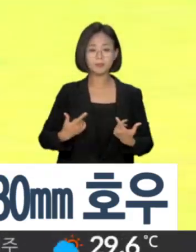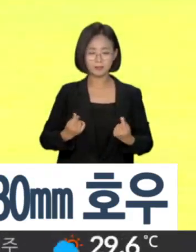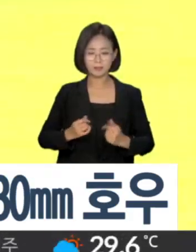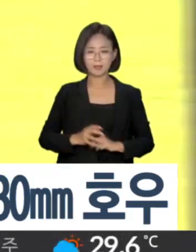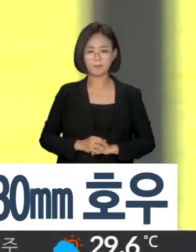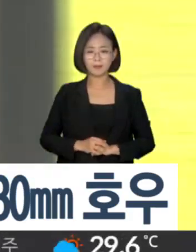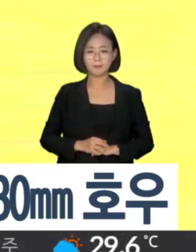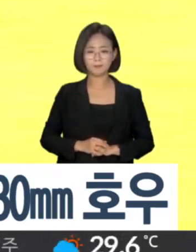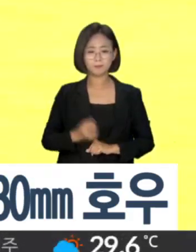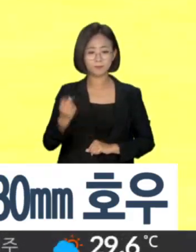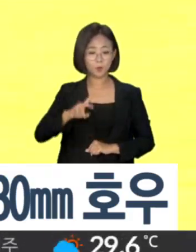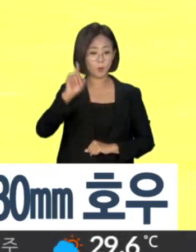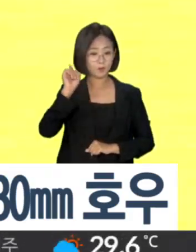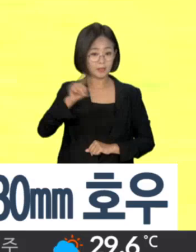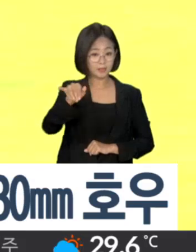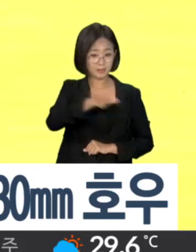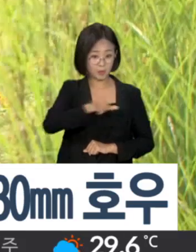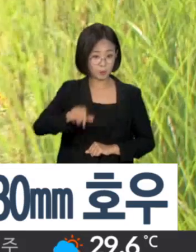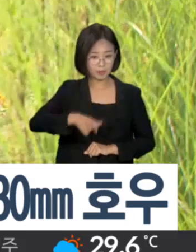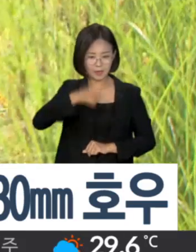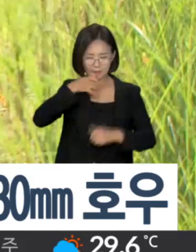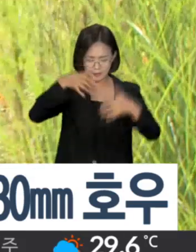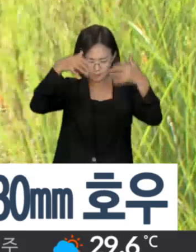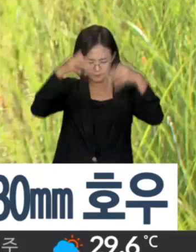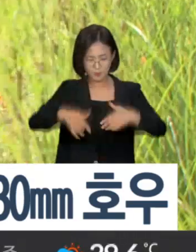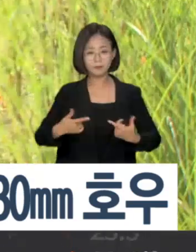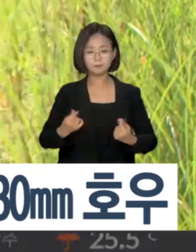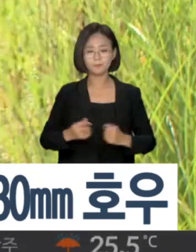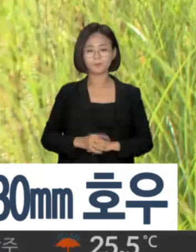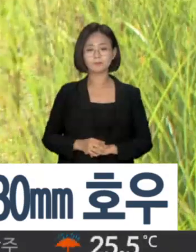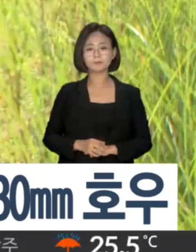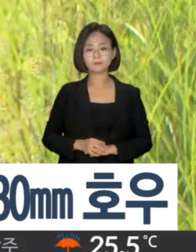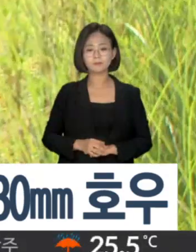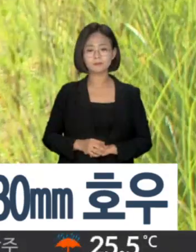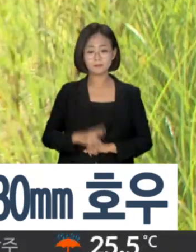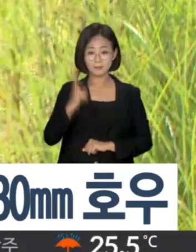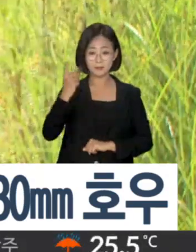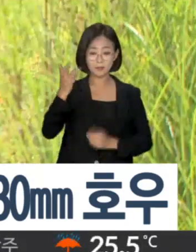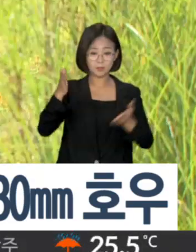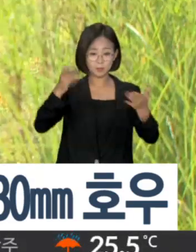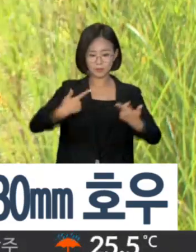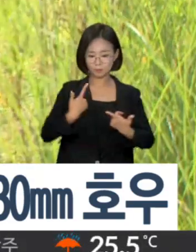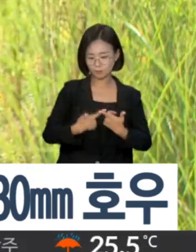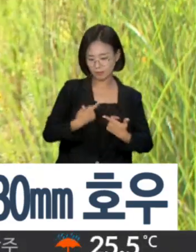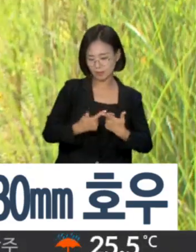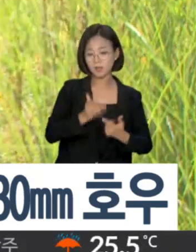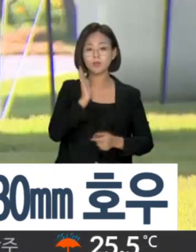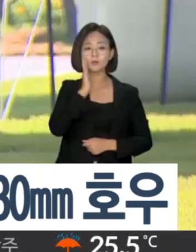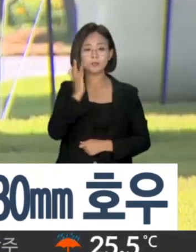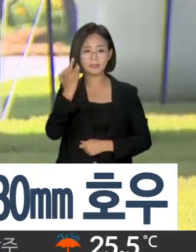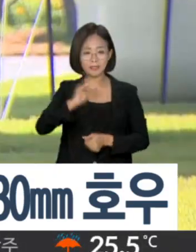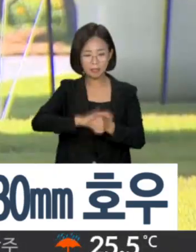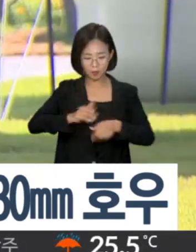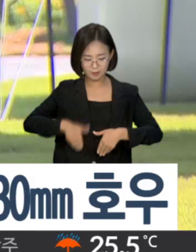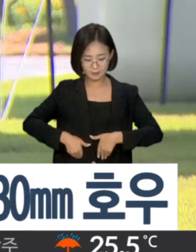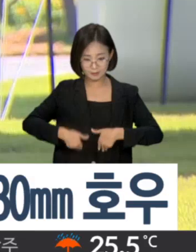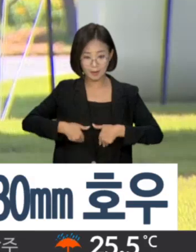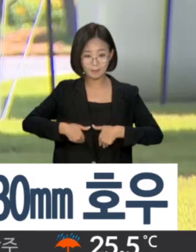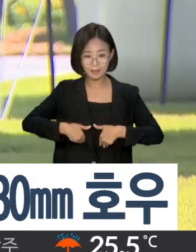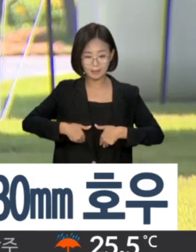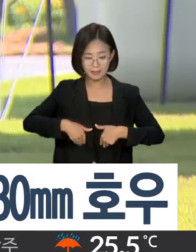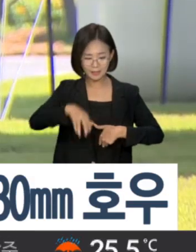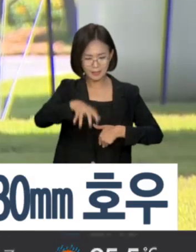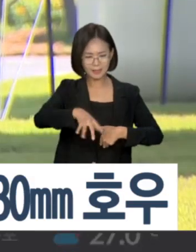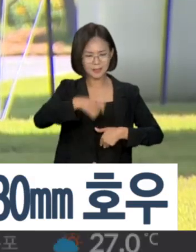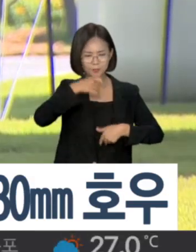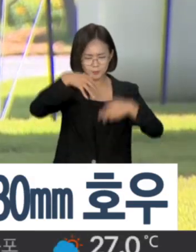곳이 있겠고요. 내일은 전국에 비가 오락가락하겠습니다. 이틀간 부산과 울산, 경남 동부와 경남